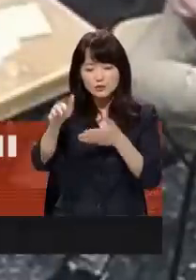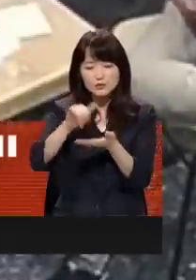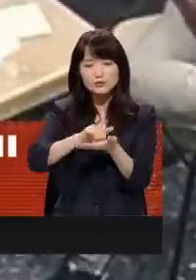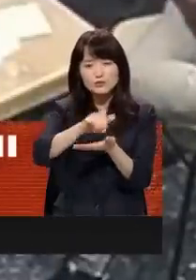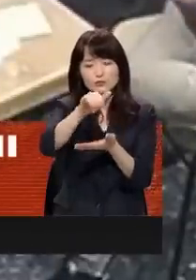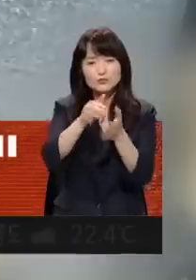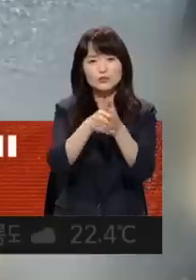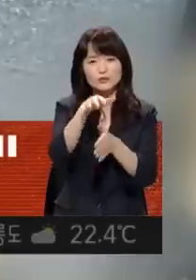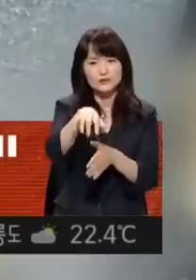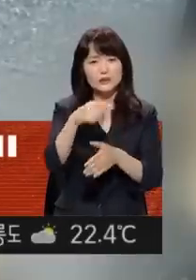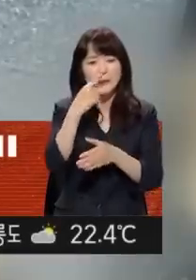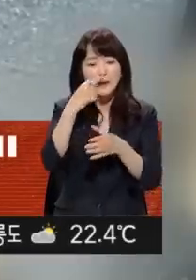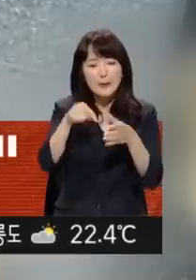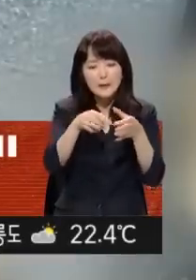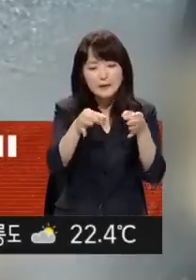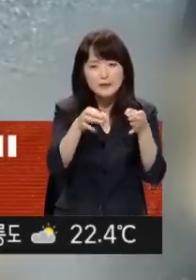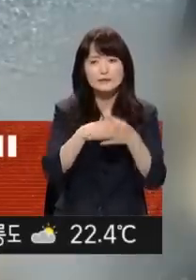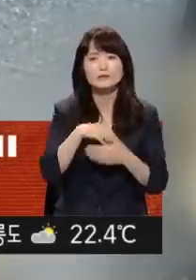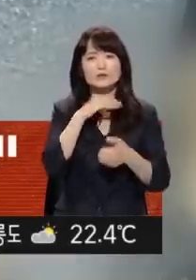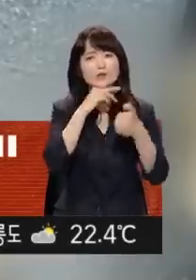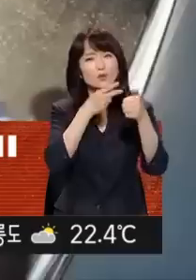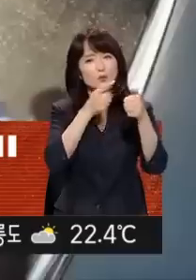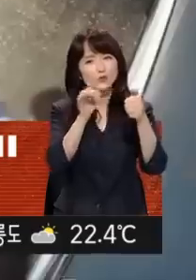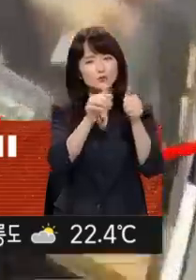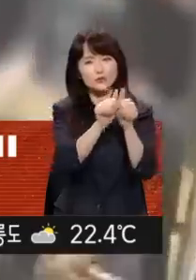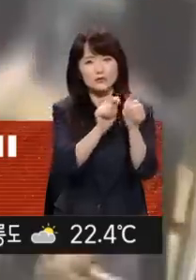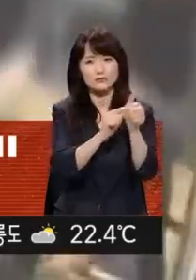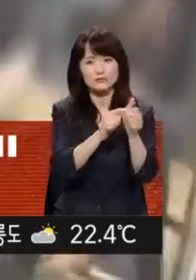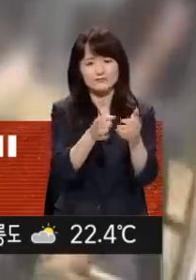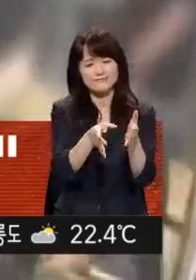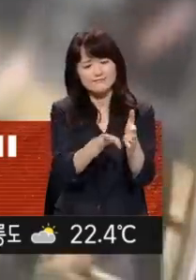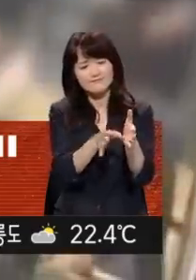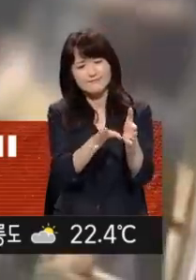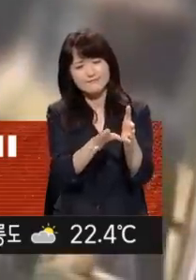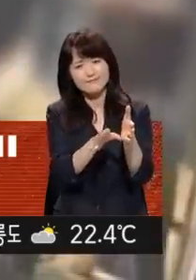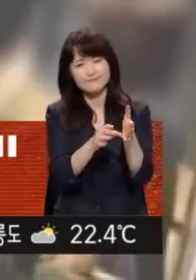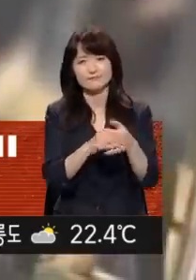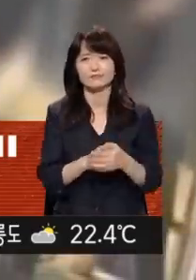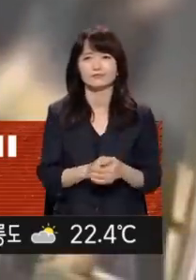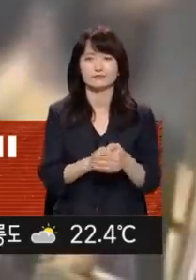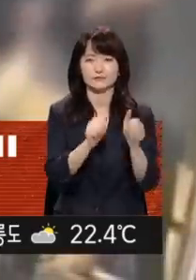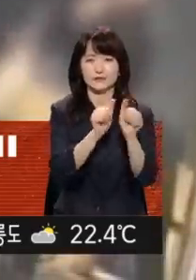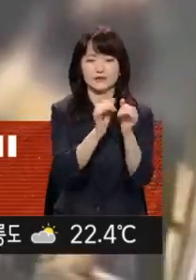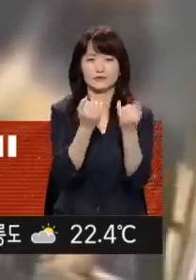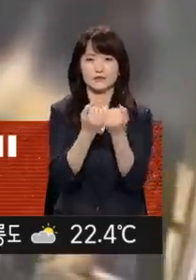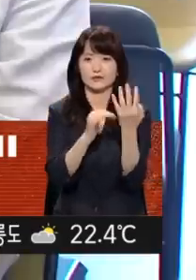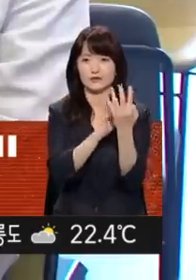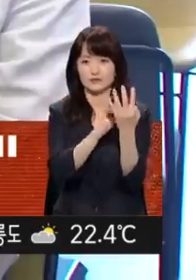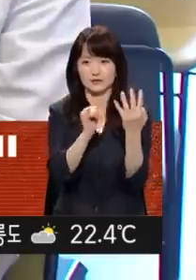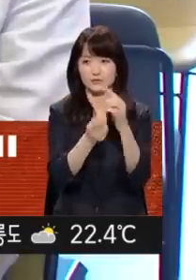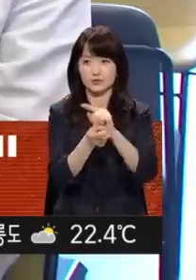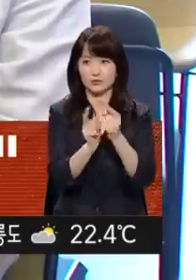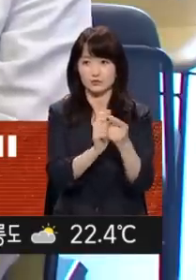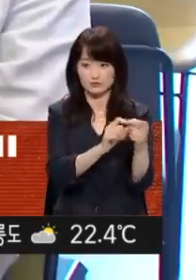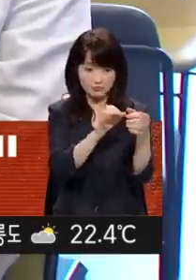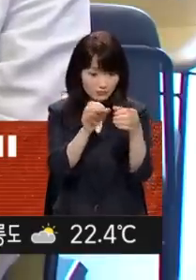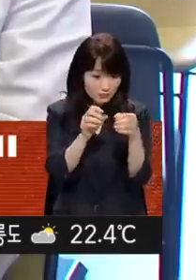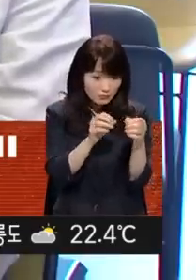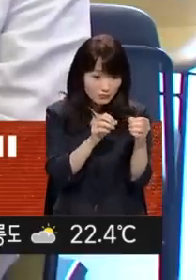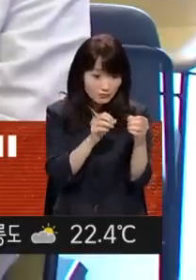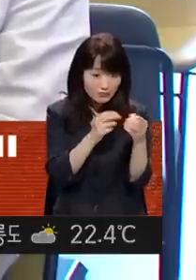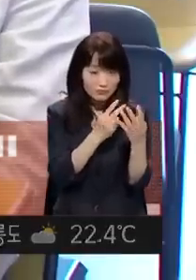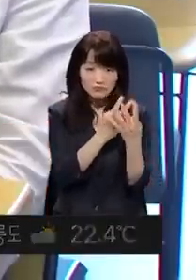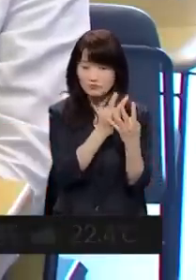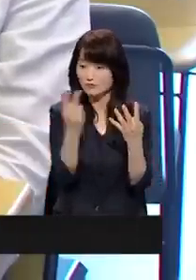카페입니다 중년 남성 한 명이 난동을 부렸는데 일행은 중년 남녀네 명이었다고 합니다 서로 얘기를 하다가 그 중에